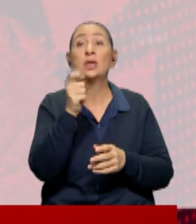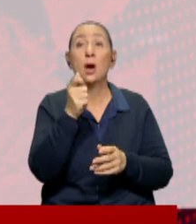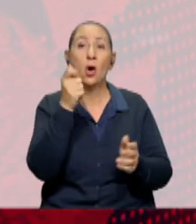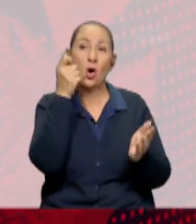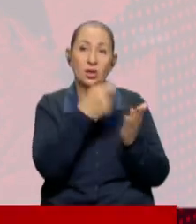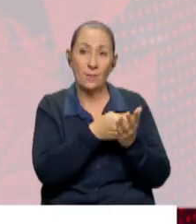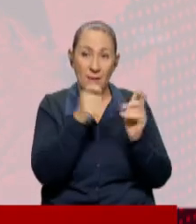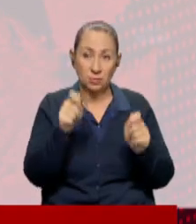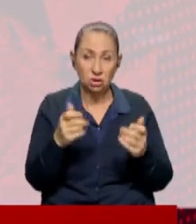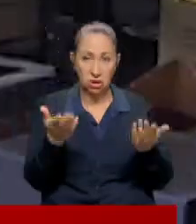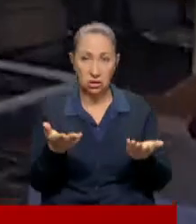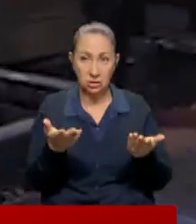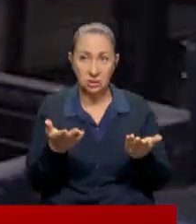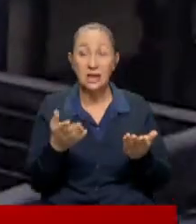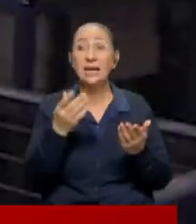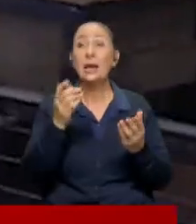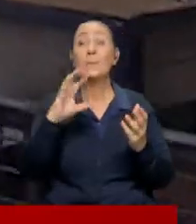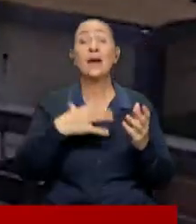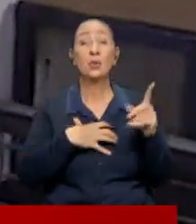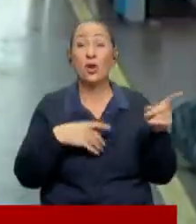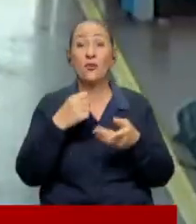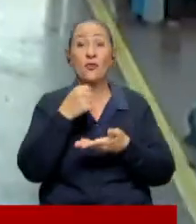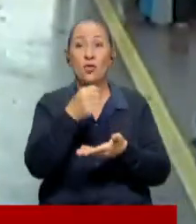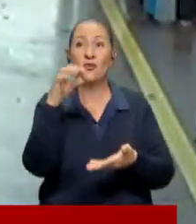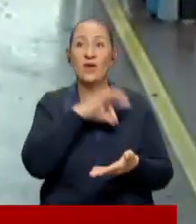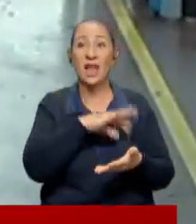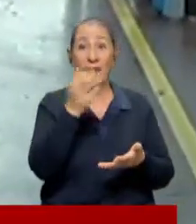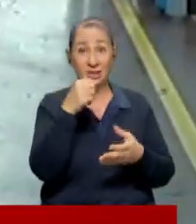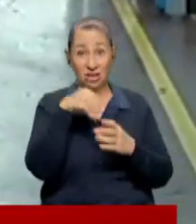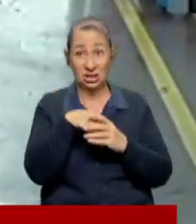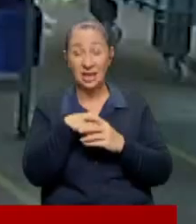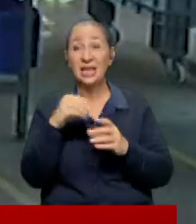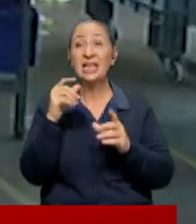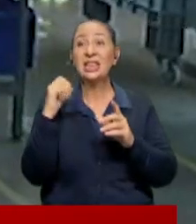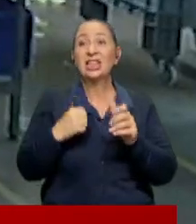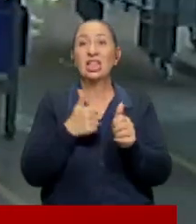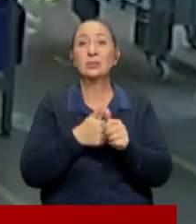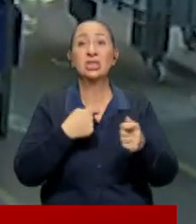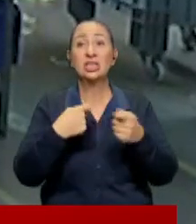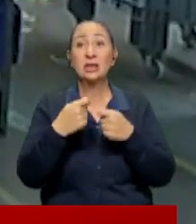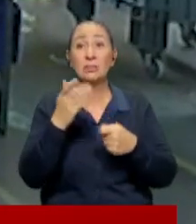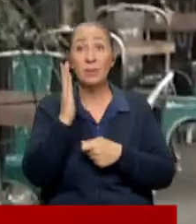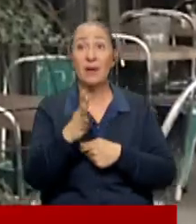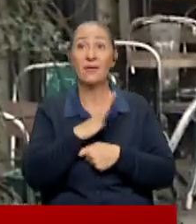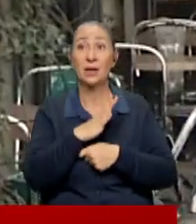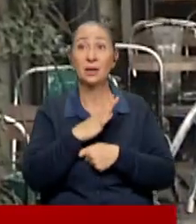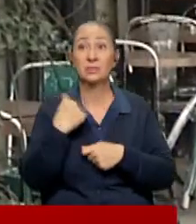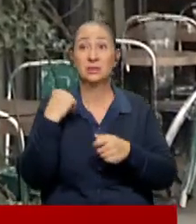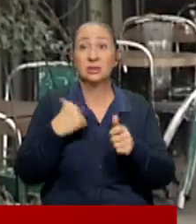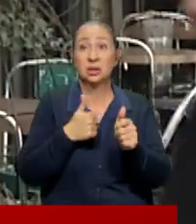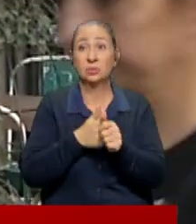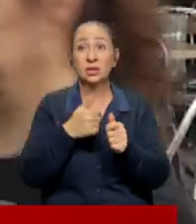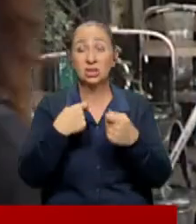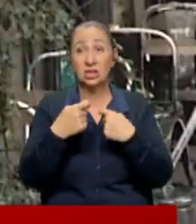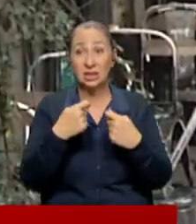830 milyon lira ödeme yapıldı. İşverenlerin fondan yararlanabilmesi için danışmanlık şirketleri bile var. Biz danışman